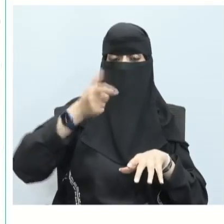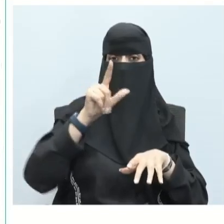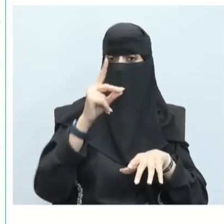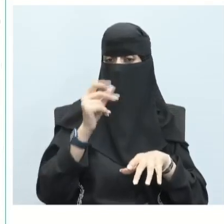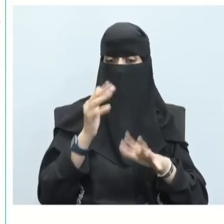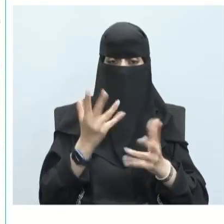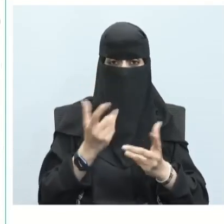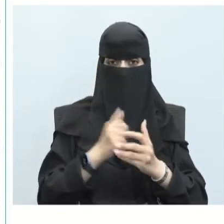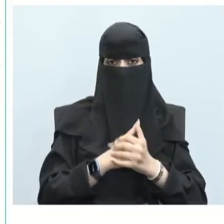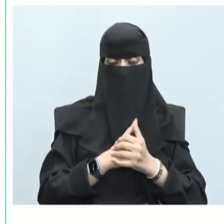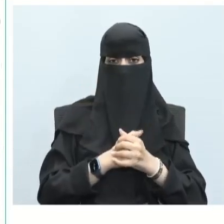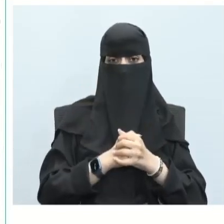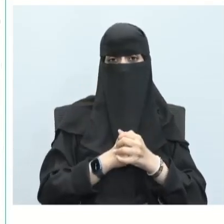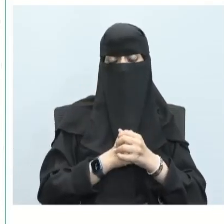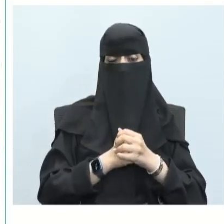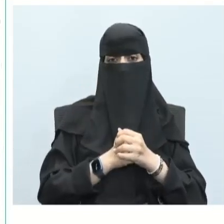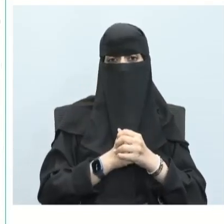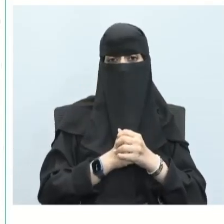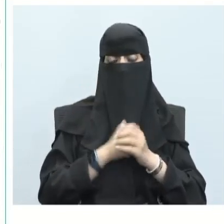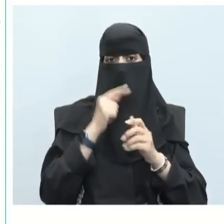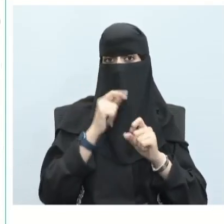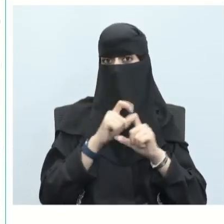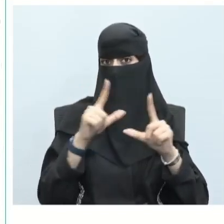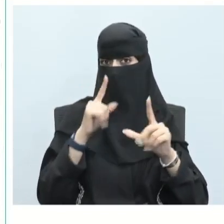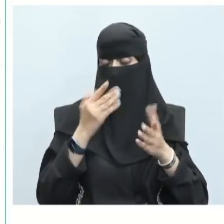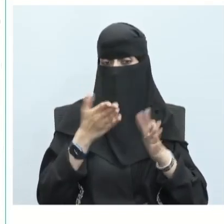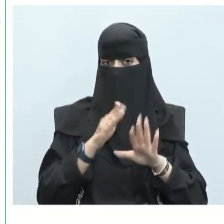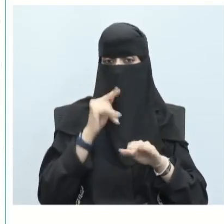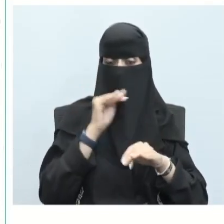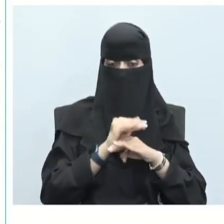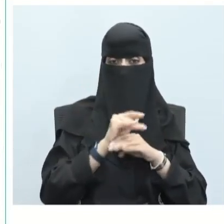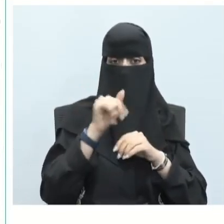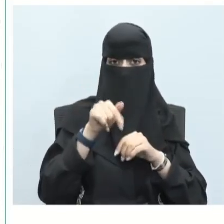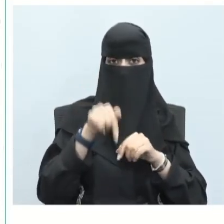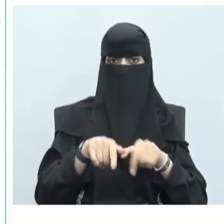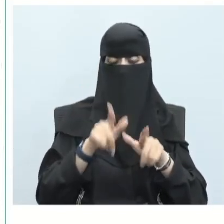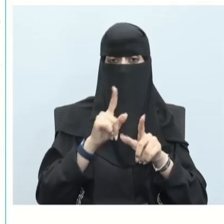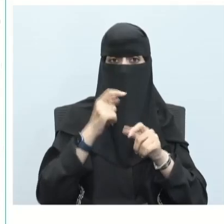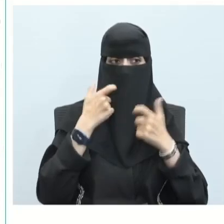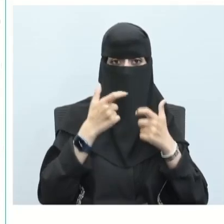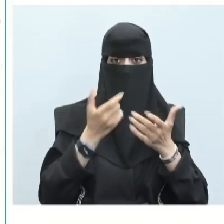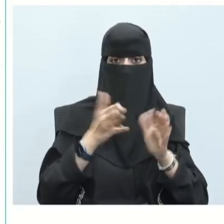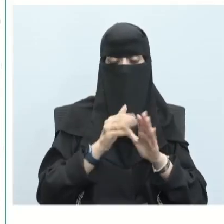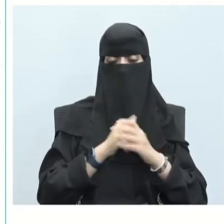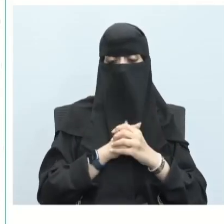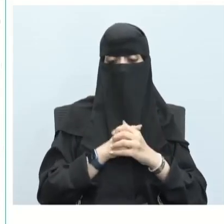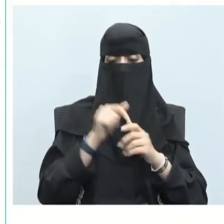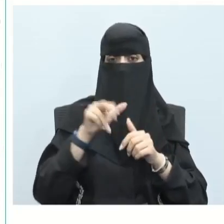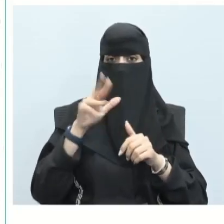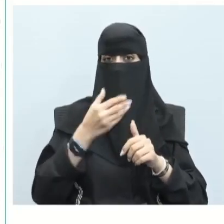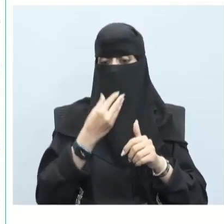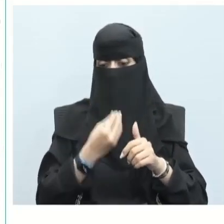تلك المغالطه واضحه جدا وتمناها اليوم وركزنا عليها احسنتم